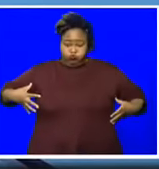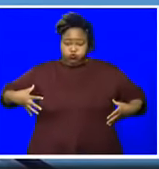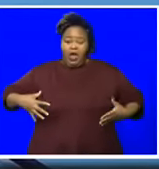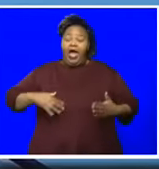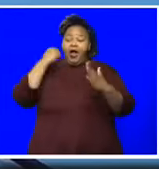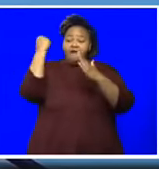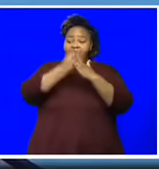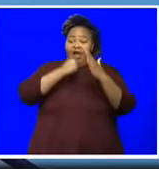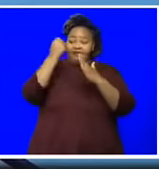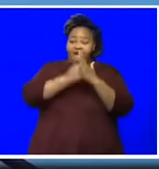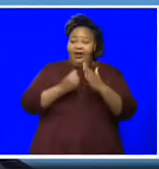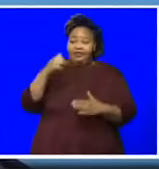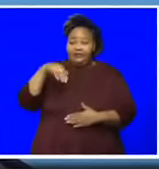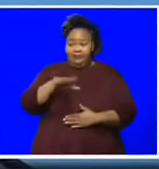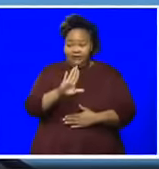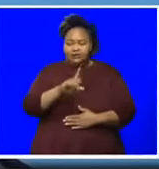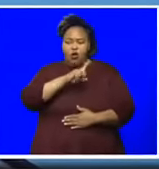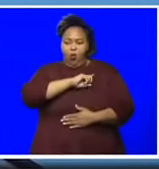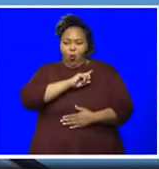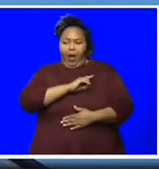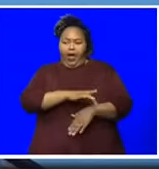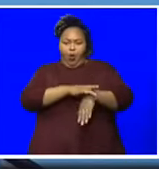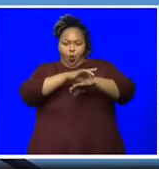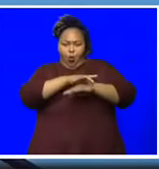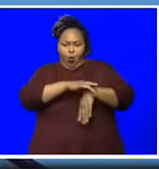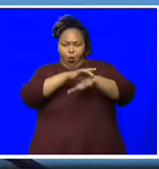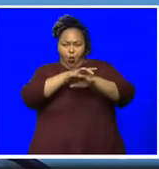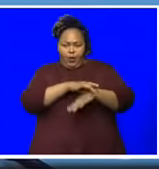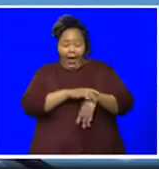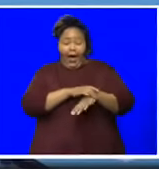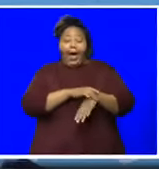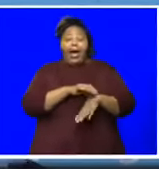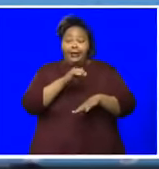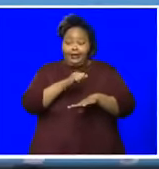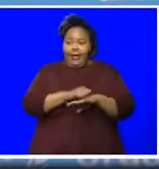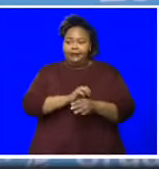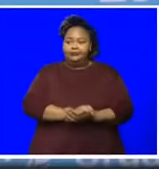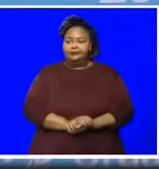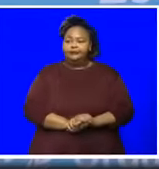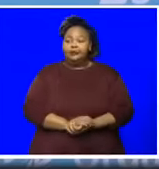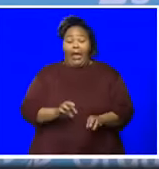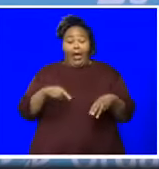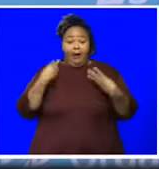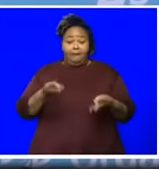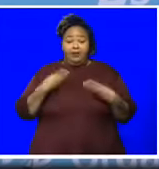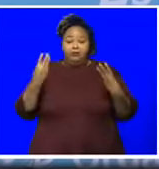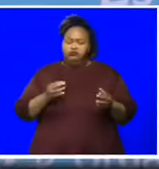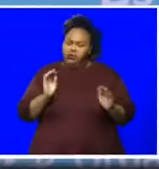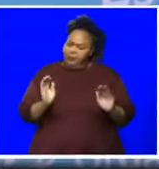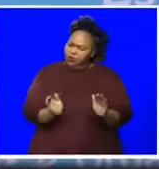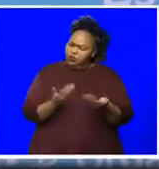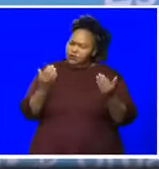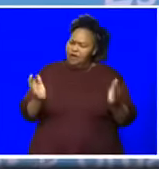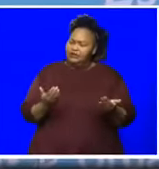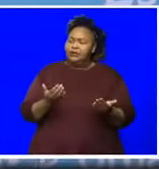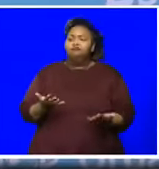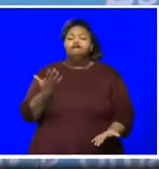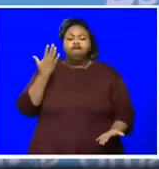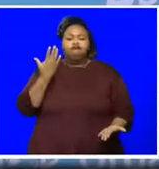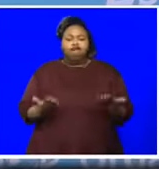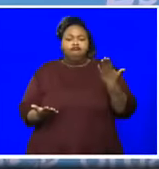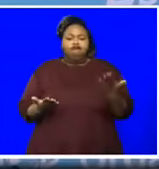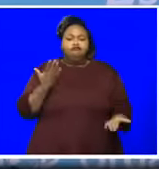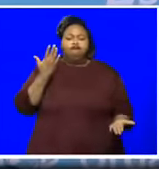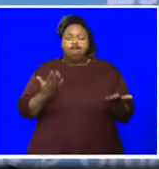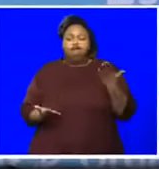sekubangelwa ngolokuba overweight ukugula. Ufuna siboku sukumela etulu tindvolethi njengalethi because kona kahle kahle